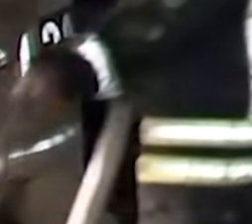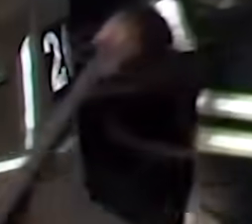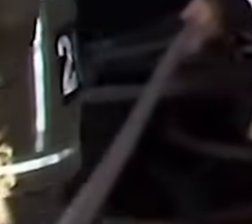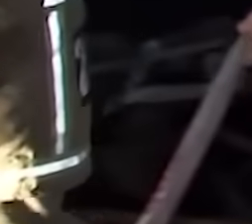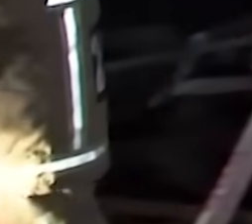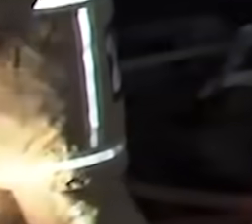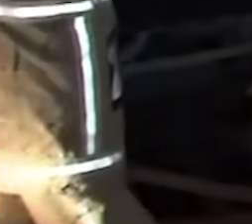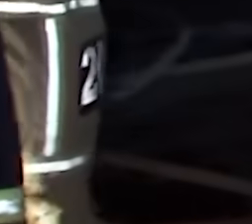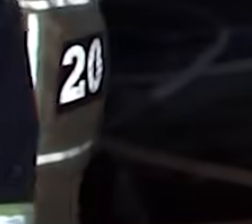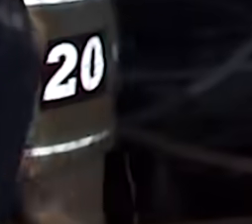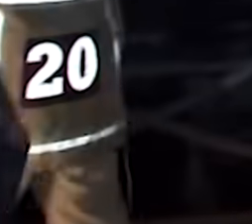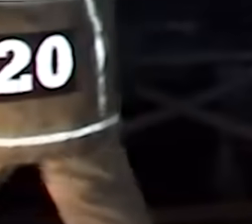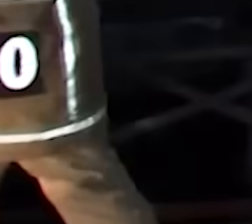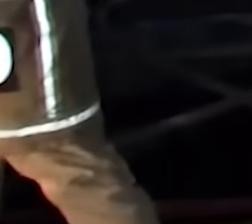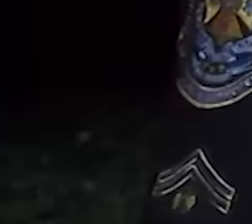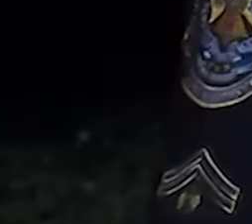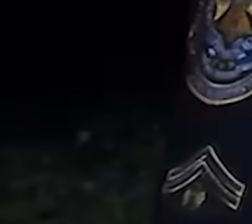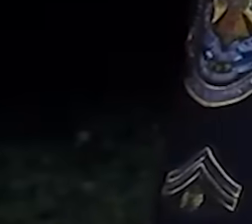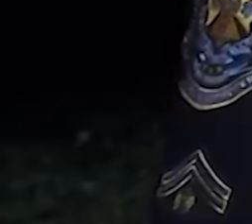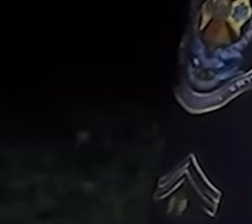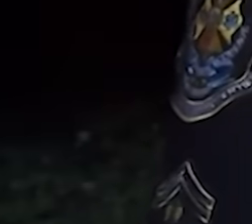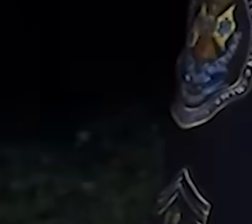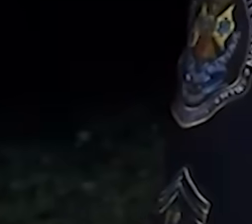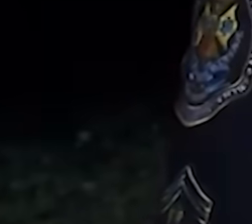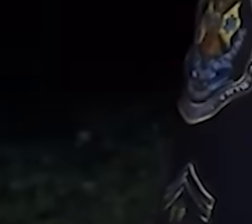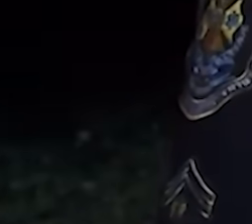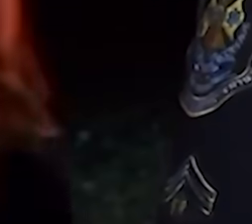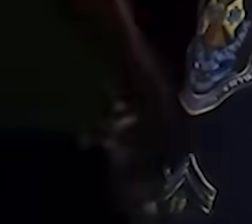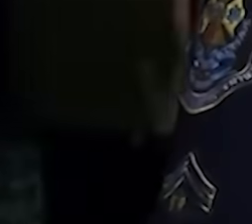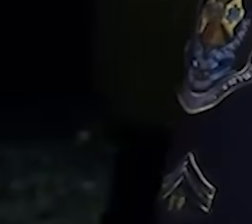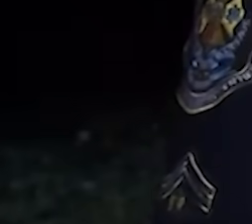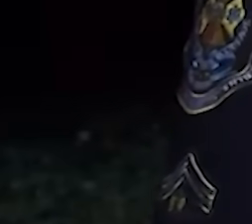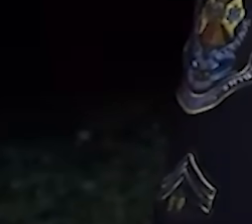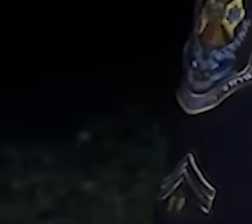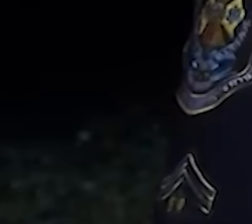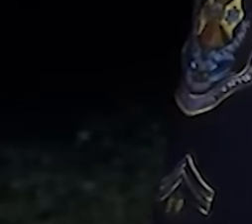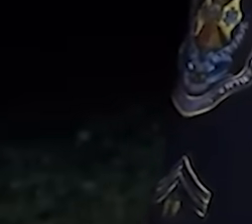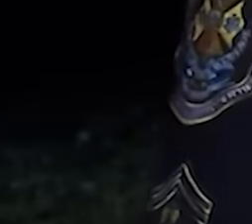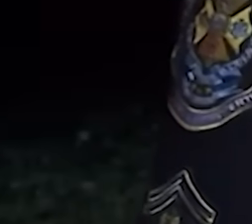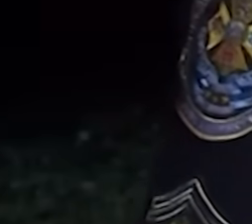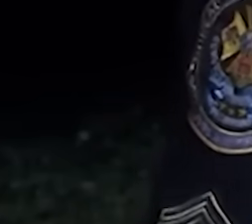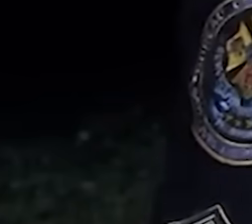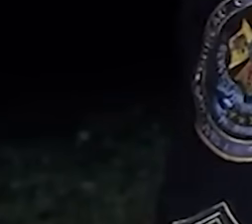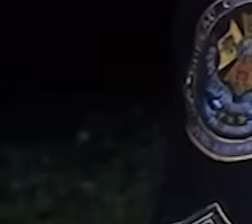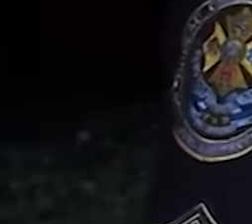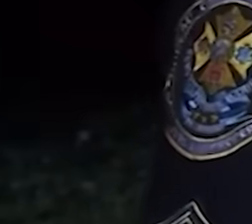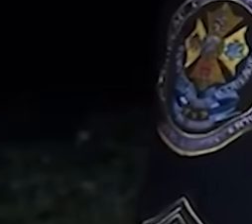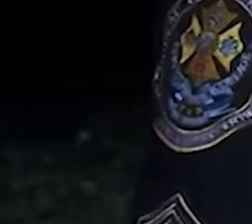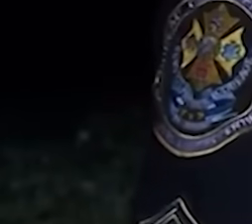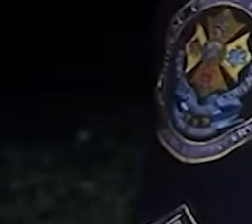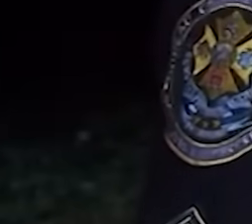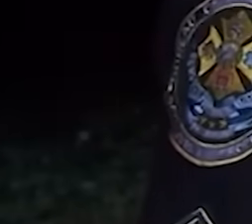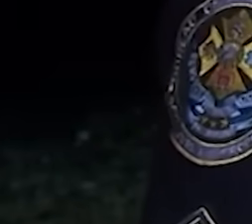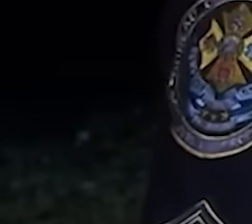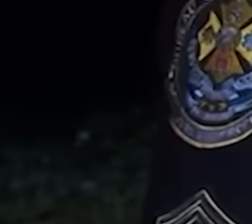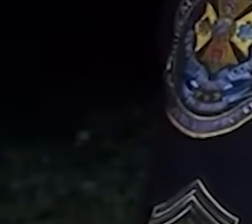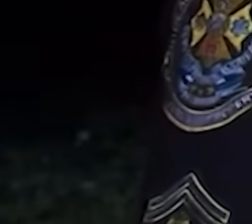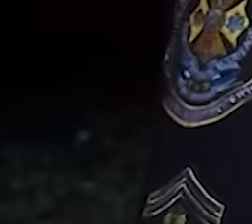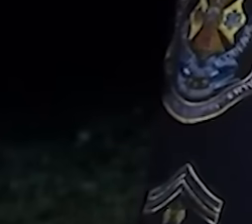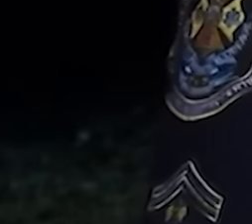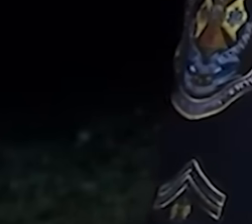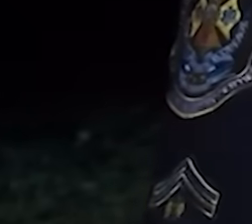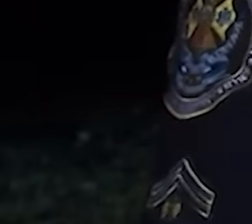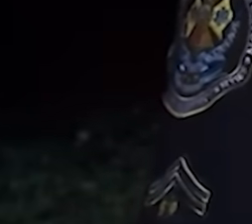kanina mag-aalas 5 pa ng hapon. Wala naman pong katabi na structure at malayo rin